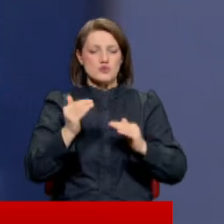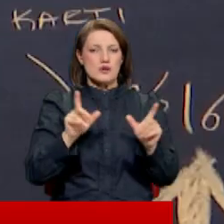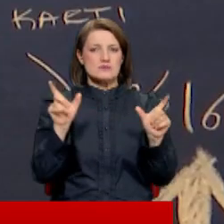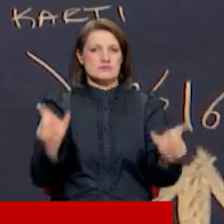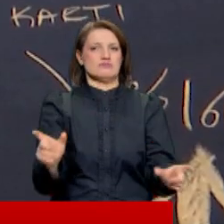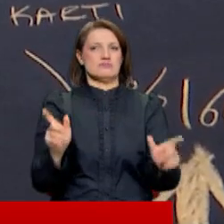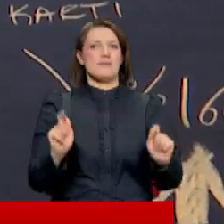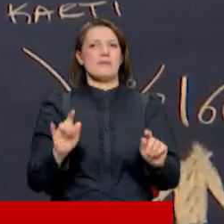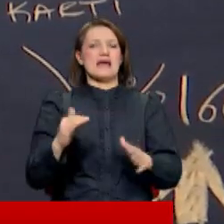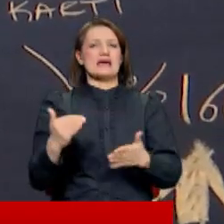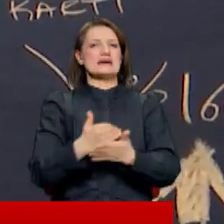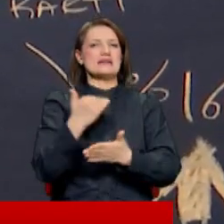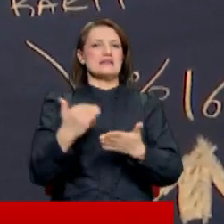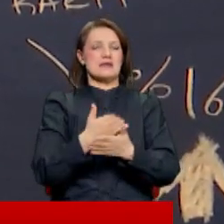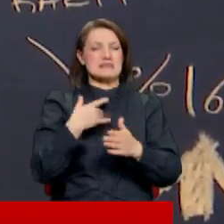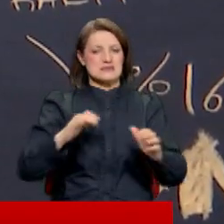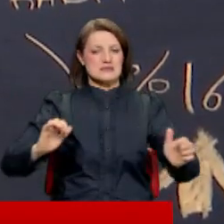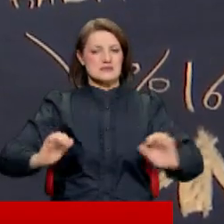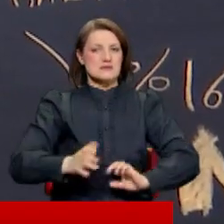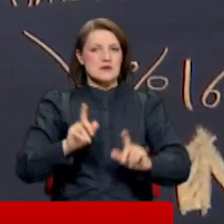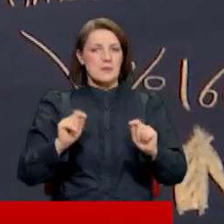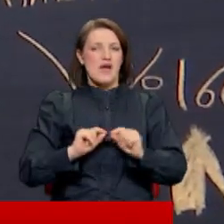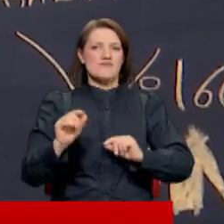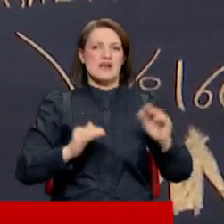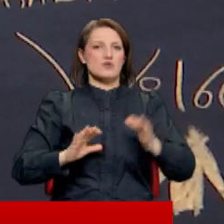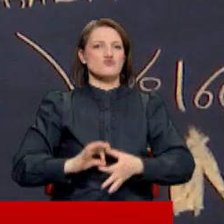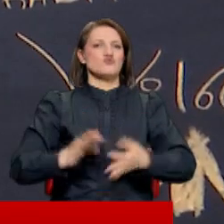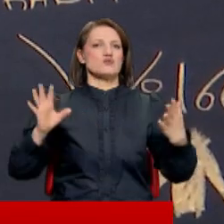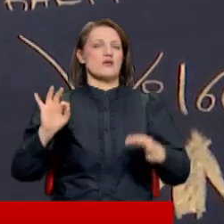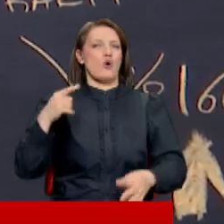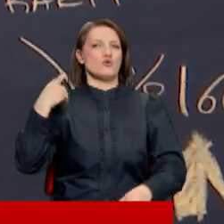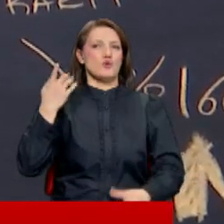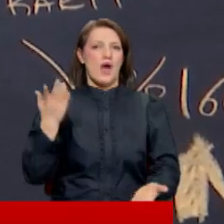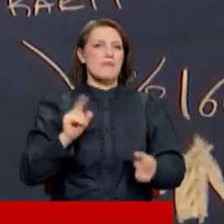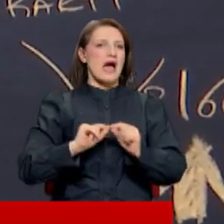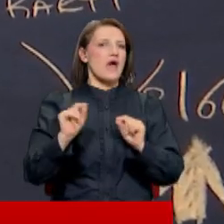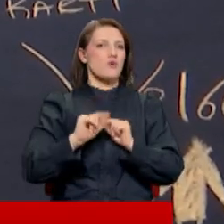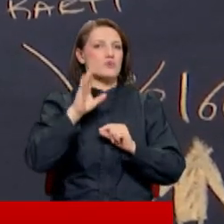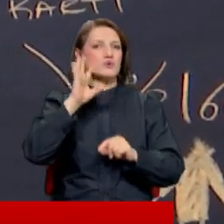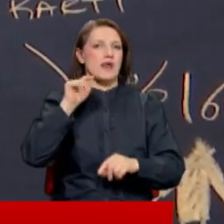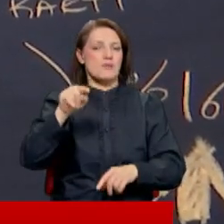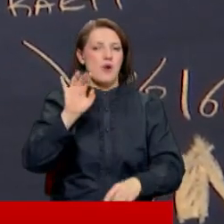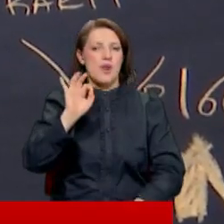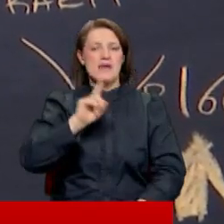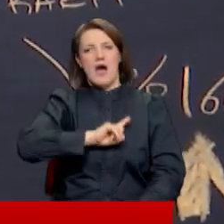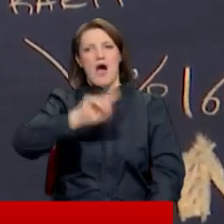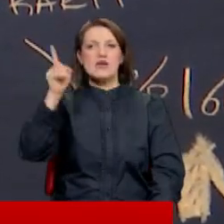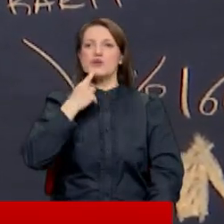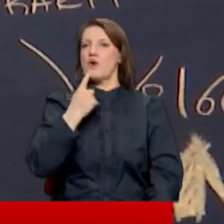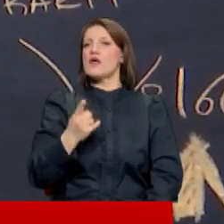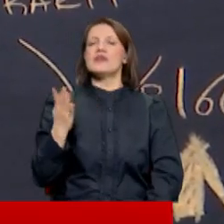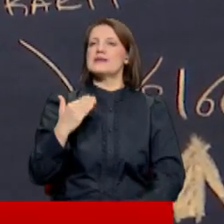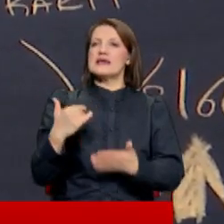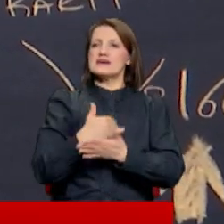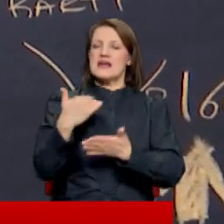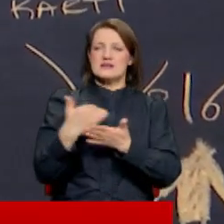alamazsınız kredi kartını Biz bir şekilde sınırlar alsak enflasyonu çözeriz diye düşünüyor fakat ekonomistler de bu noktada şöyle bir itiraz geliştiriyor